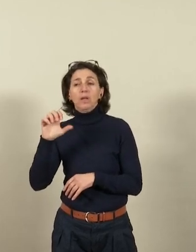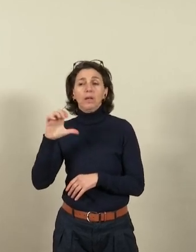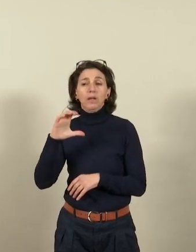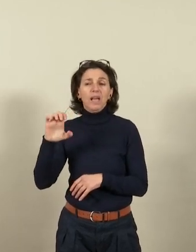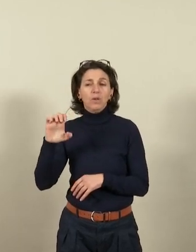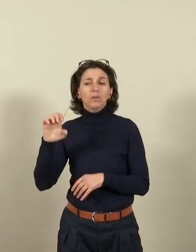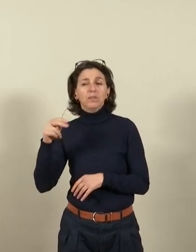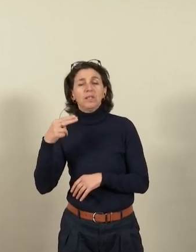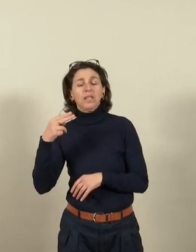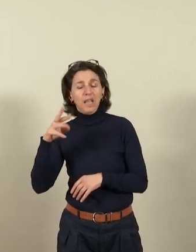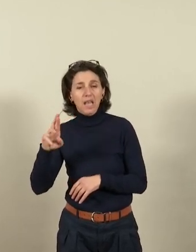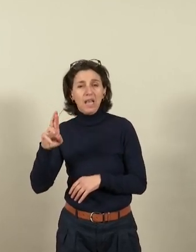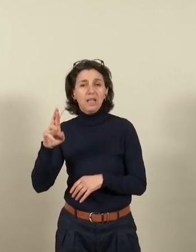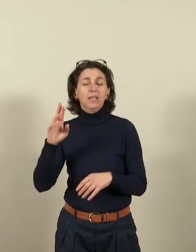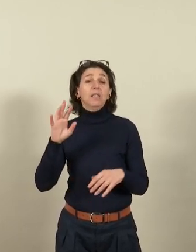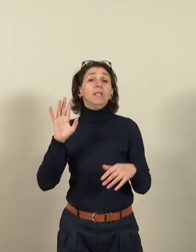pour